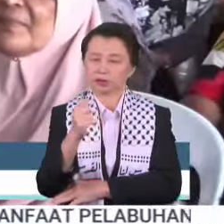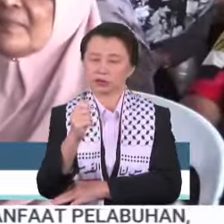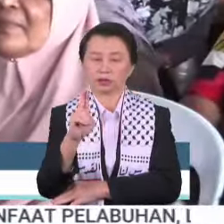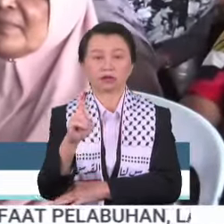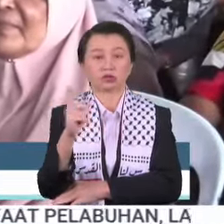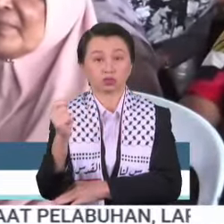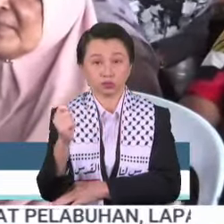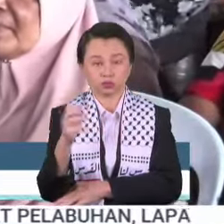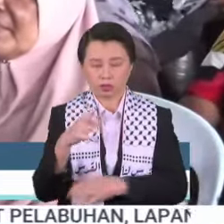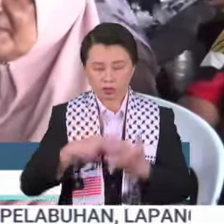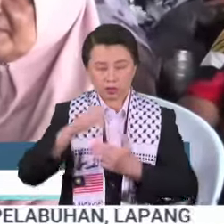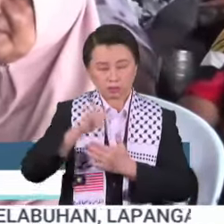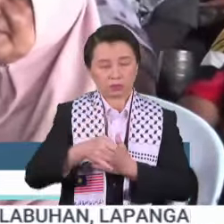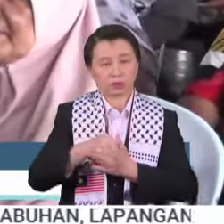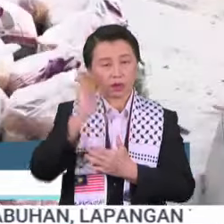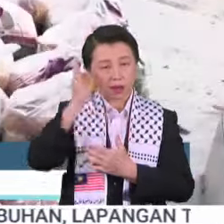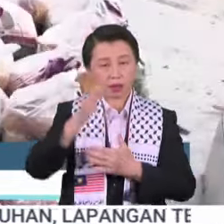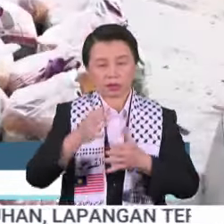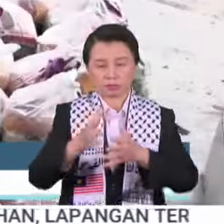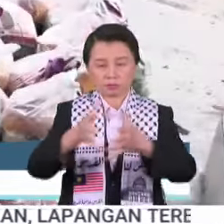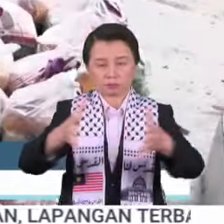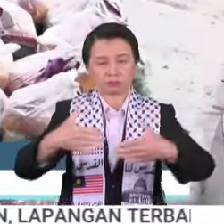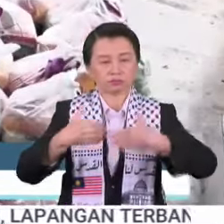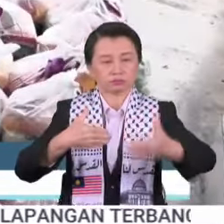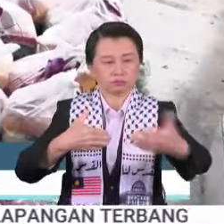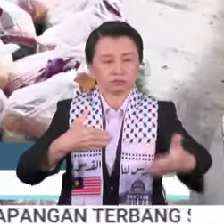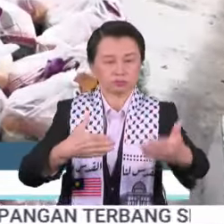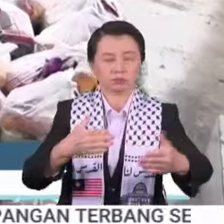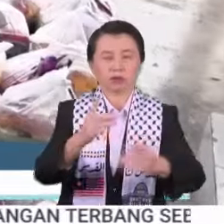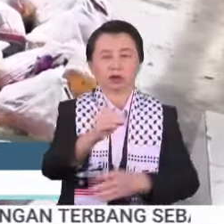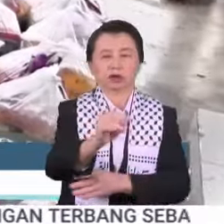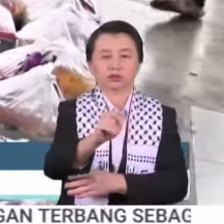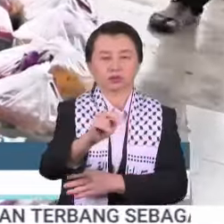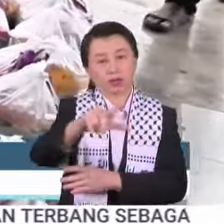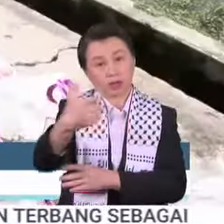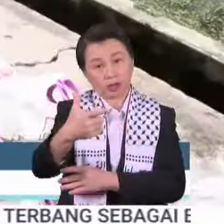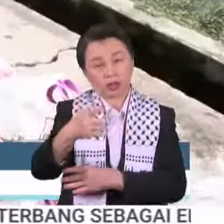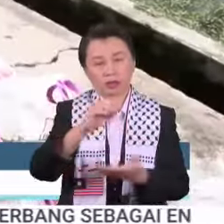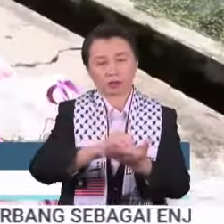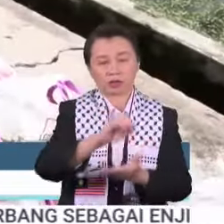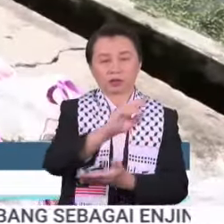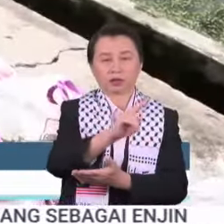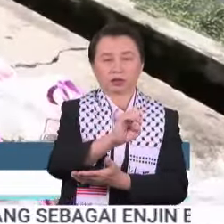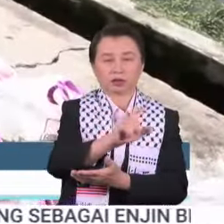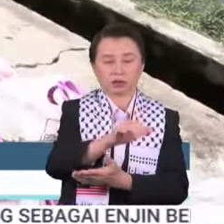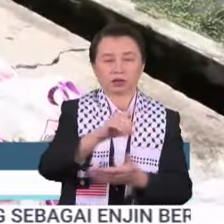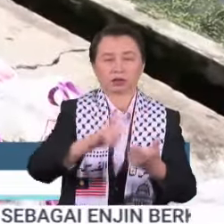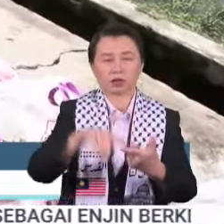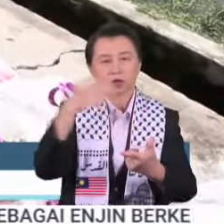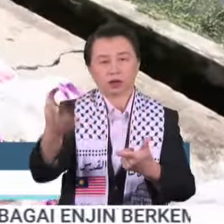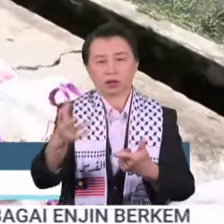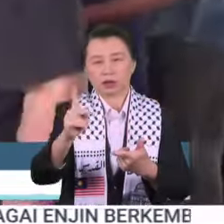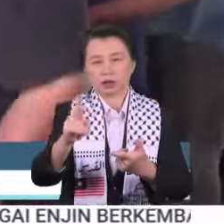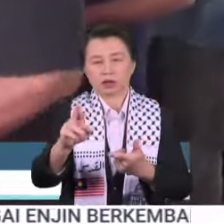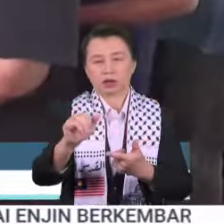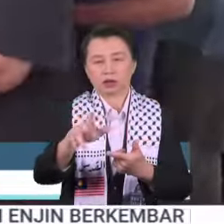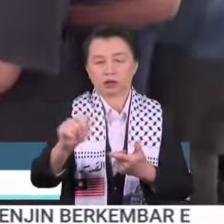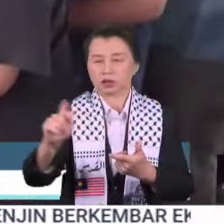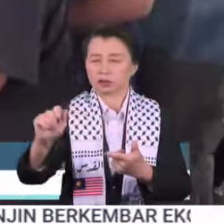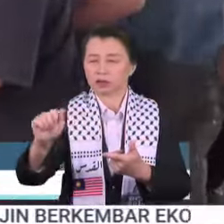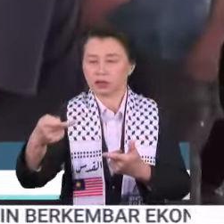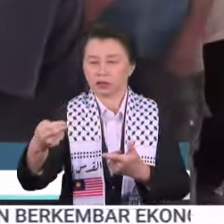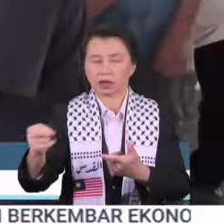Program seumpama itu juga akan diperluaskan ke kawasan Dewan Undangan Negeri Dun lain, antaranya Ulu Ceka dan seterusnya ke Kuala Tahan dan Pulau